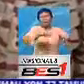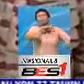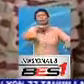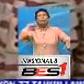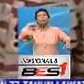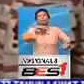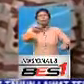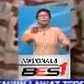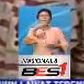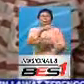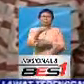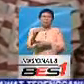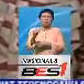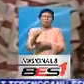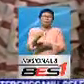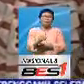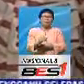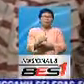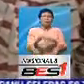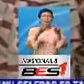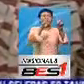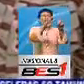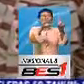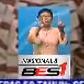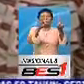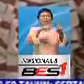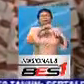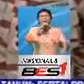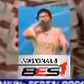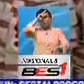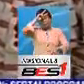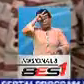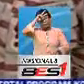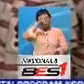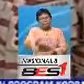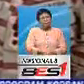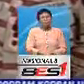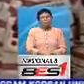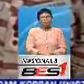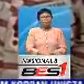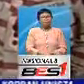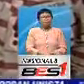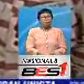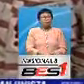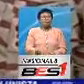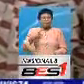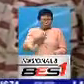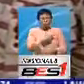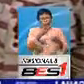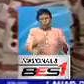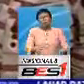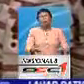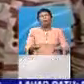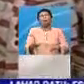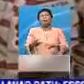aktiviti korban, dan sebanyak 149 ekor kambing dan juga kibas telah kita korbankan hari